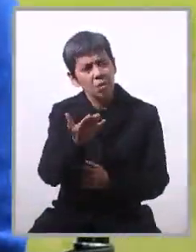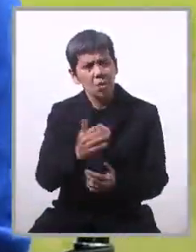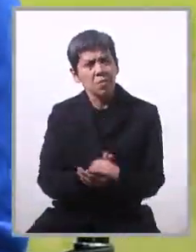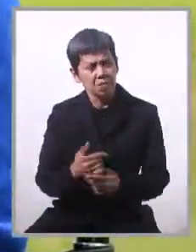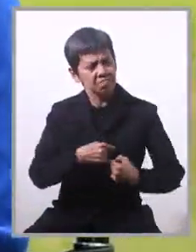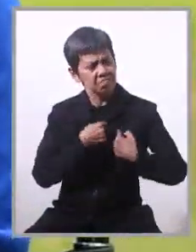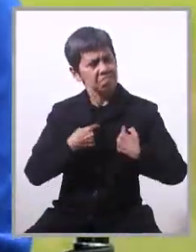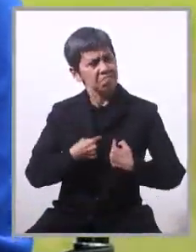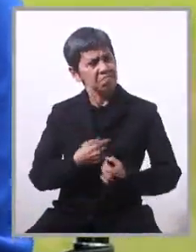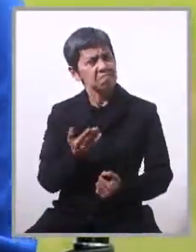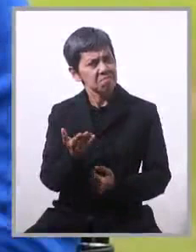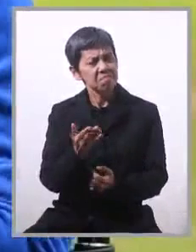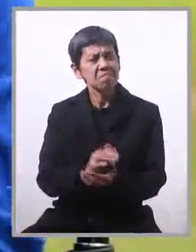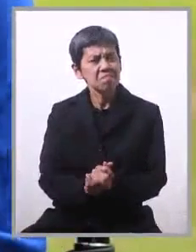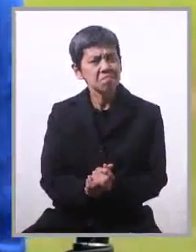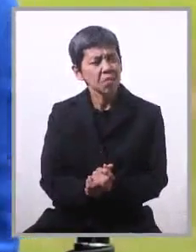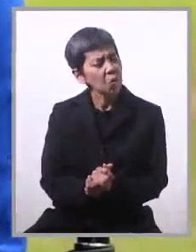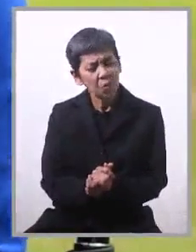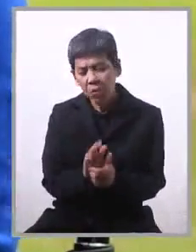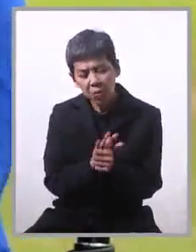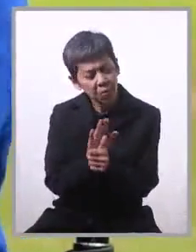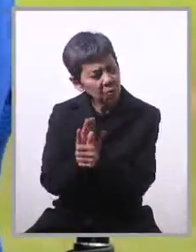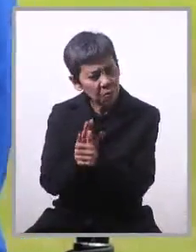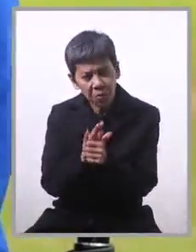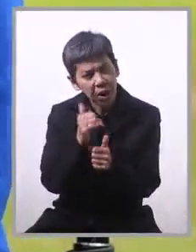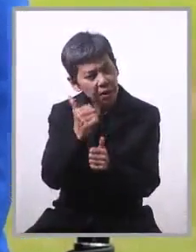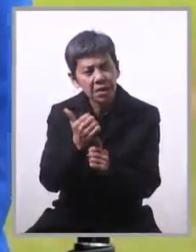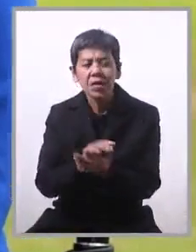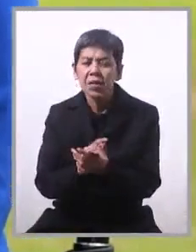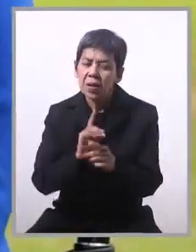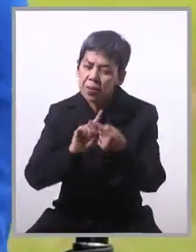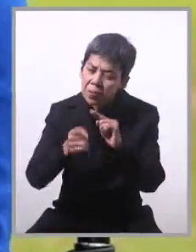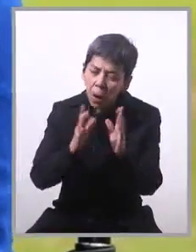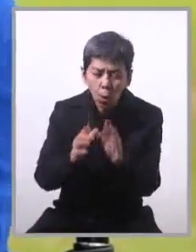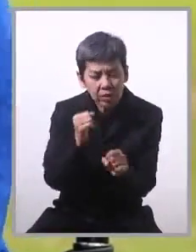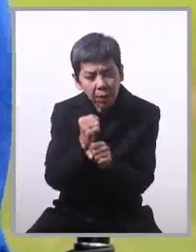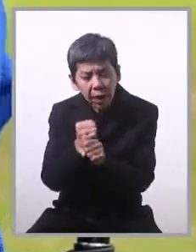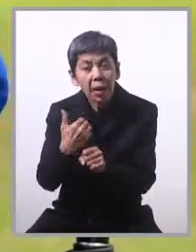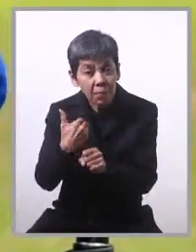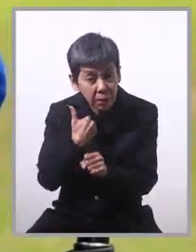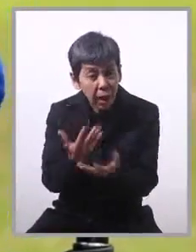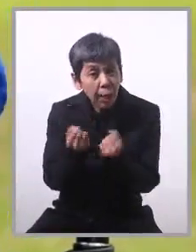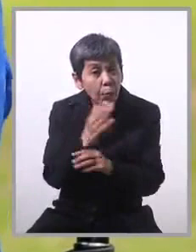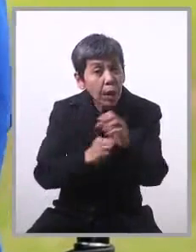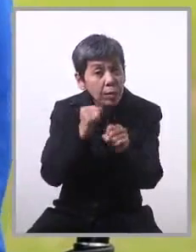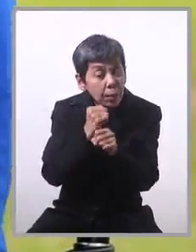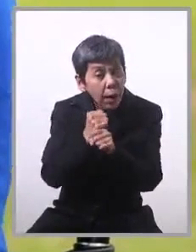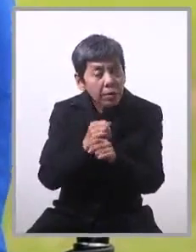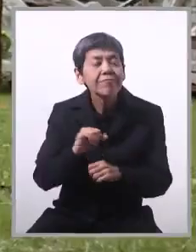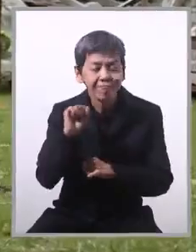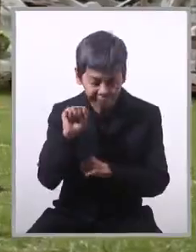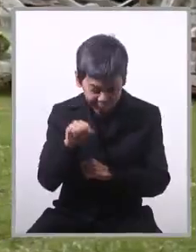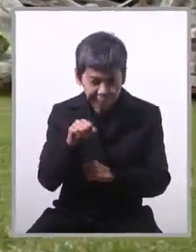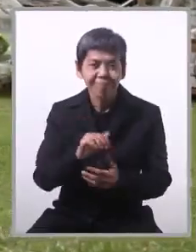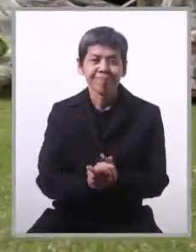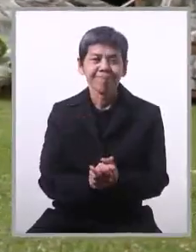ว่าพี่หน่อยนี่ก็มีจิตใจที่อารีกับเพื่อนบ้านกับเพื่อนกับคนร่วมงานด้วยทราบว่ามีการรับคนพิการเข้ามาทำงาน